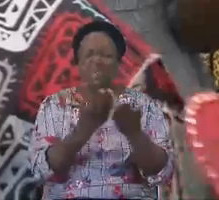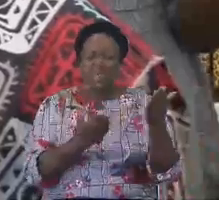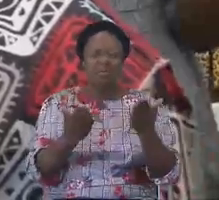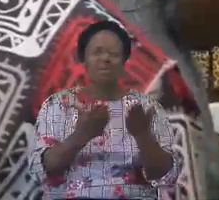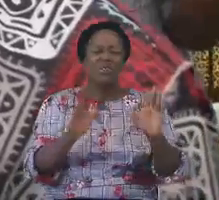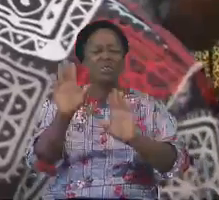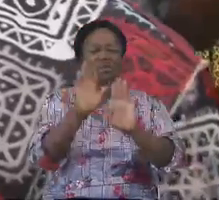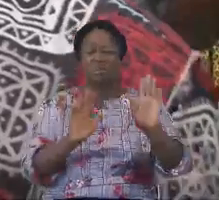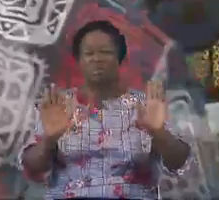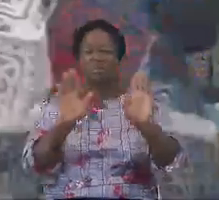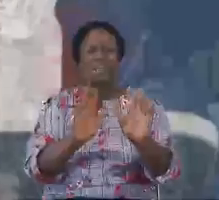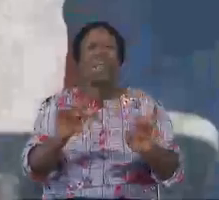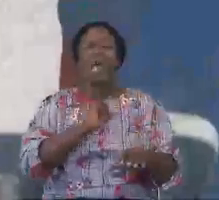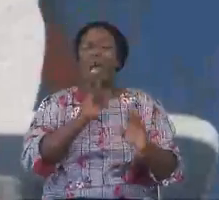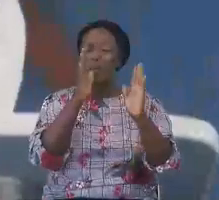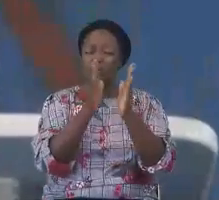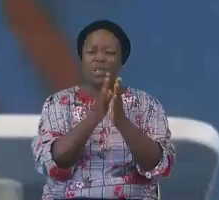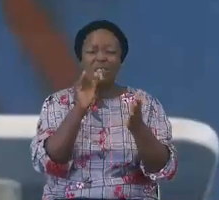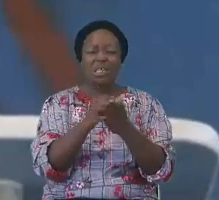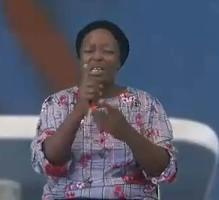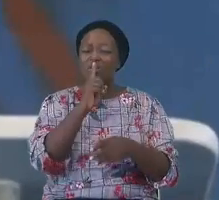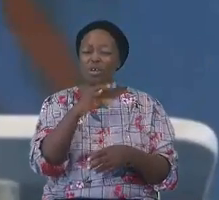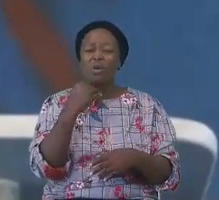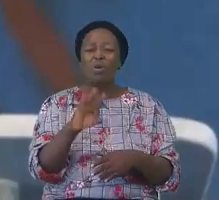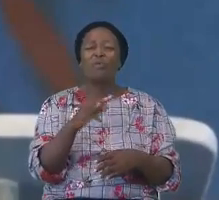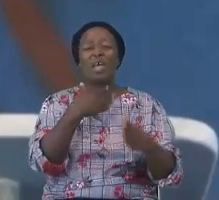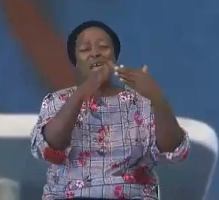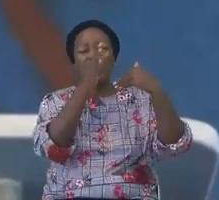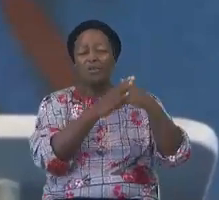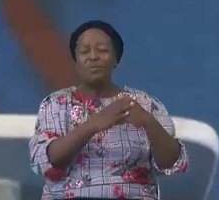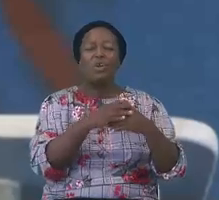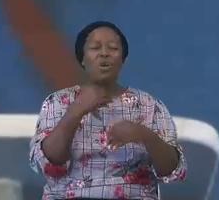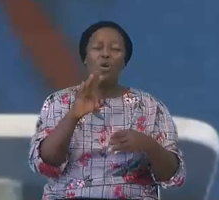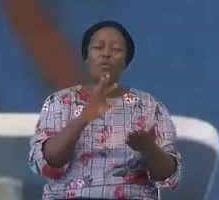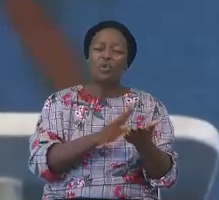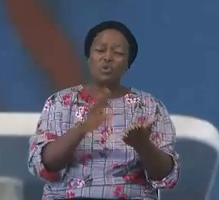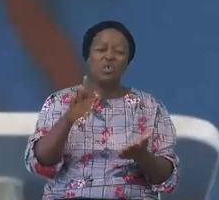connecté aujourd'hui avec nous, dans ce culte d'adoration, je prie.